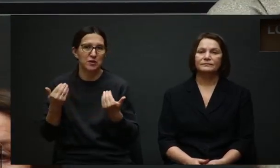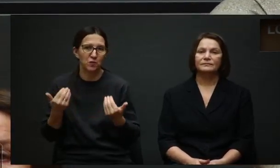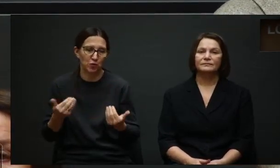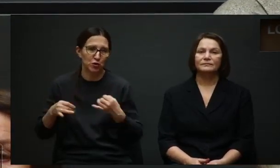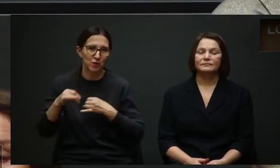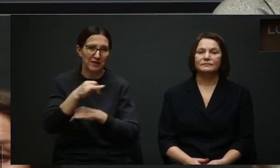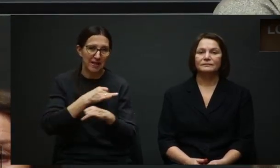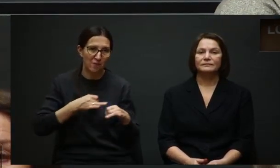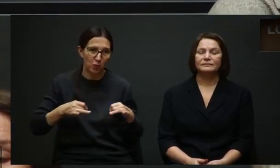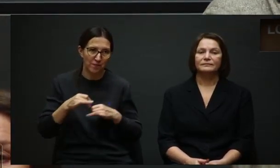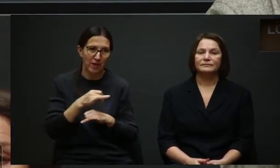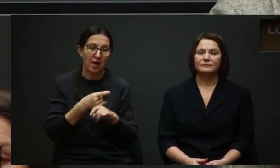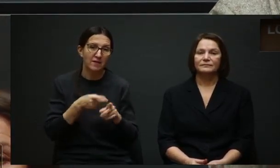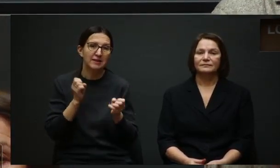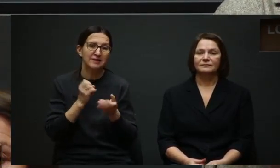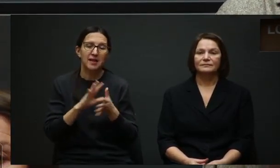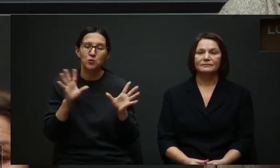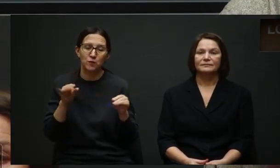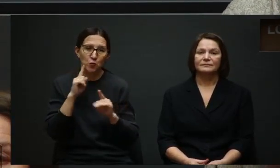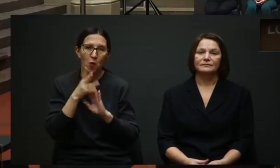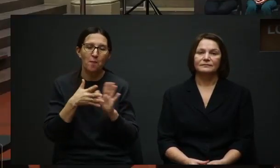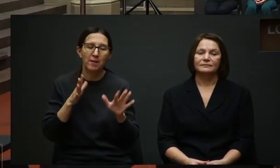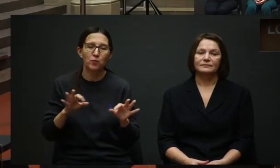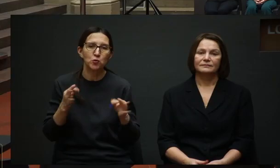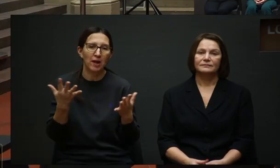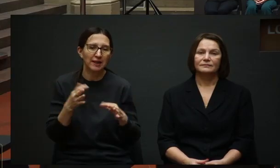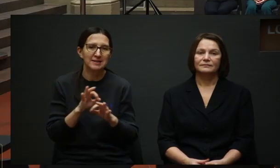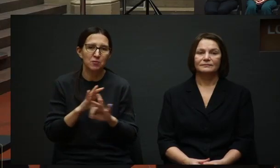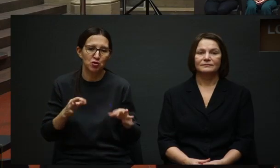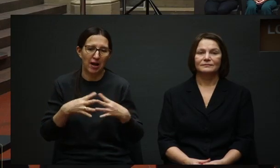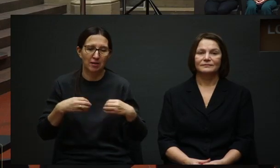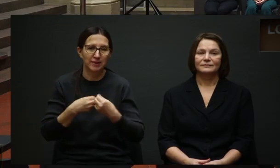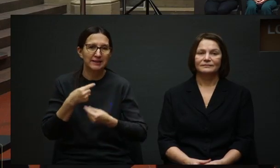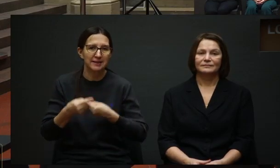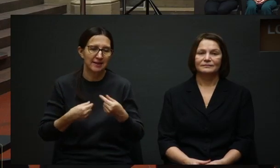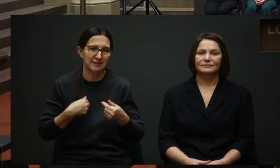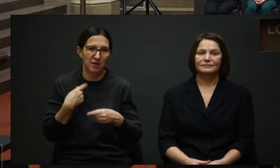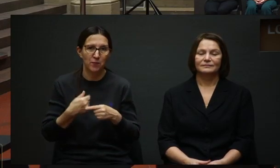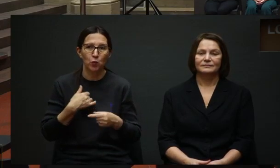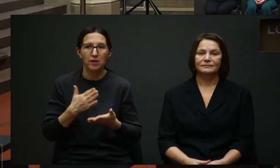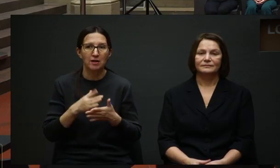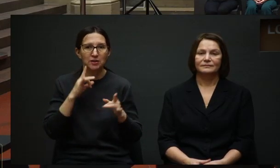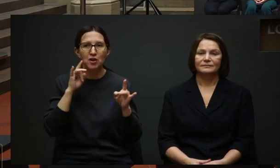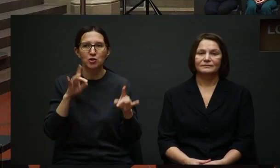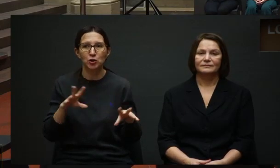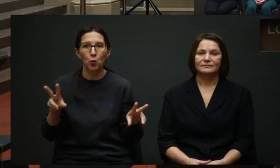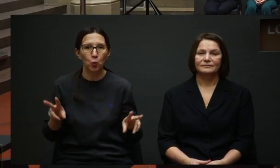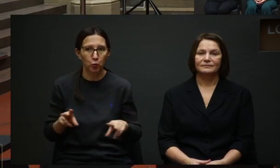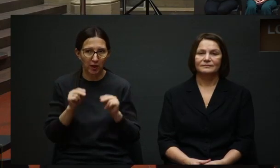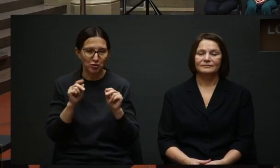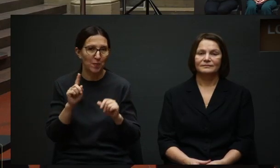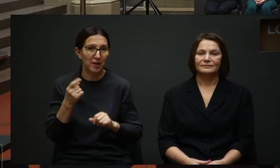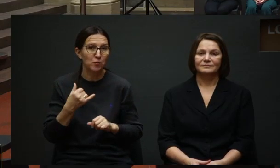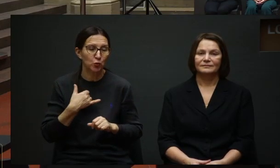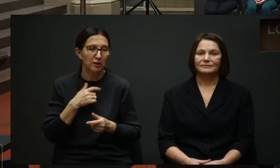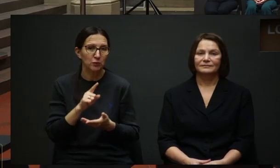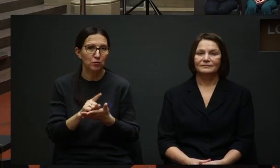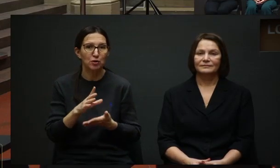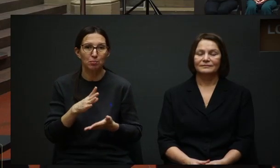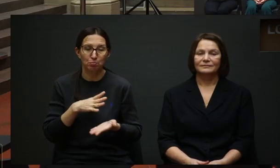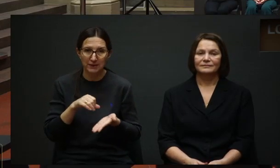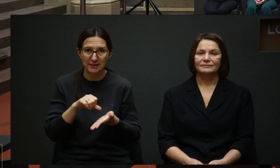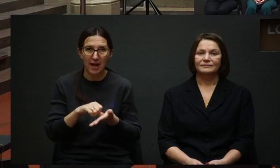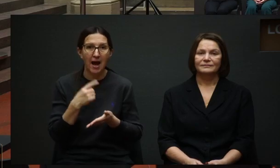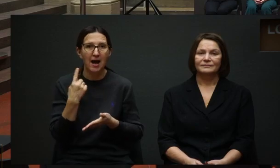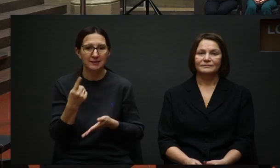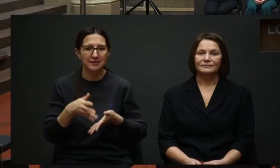сегодняшнего разговора, и вы сразу все поймете, о каких замечательных династиях идет речь. У нас неожиданная удача, потому что у нас должен был быть